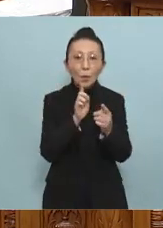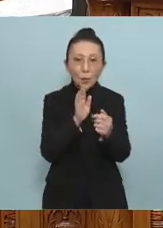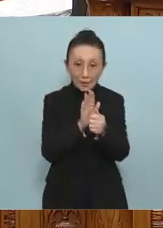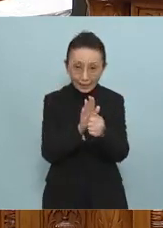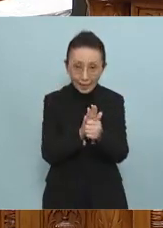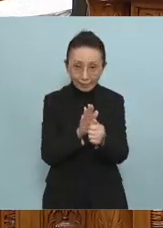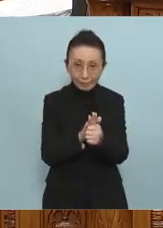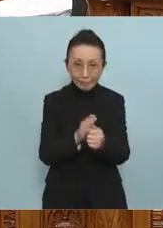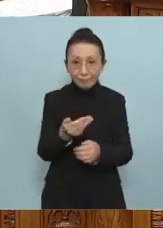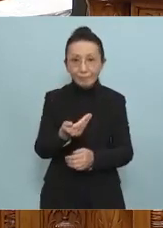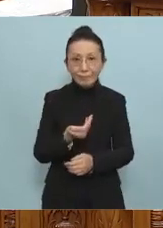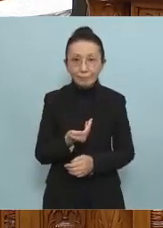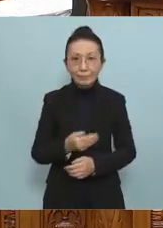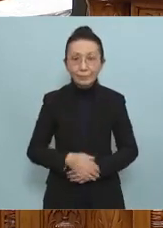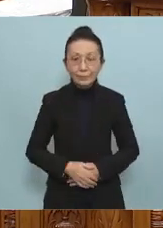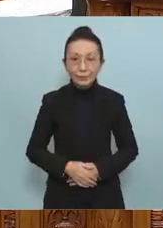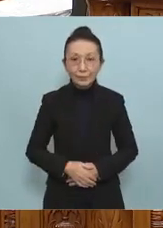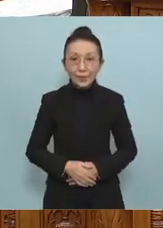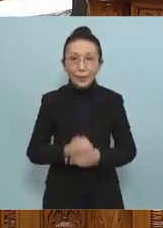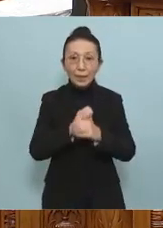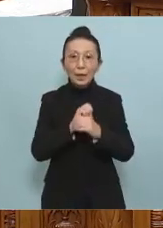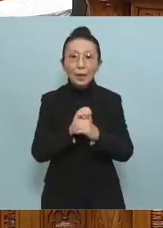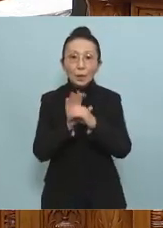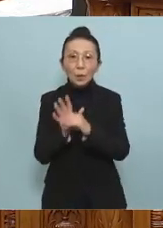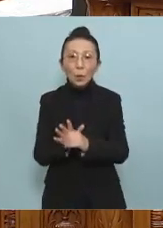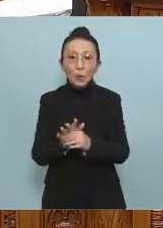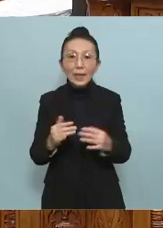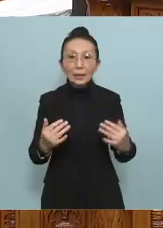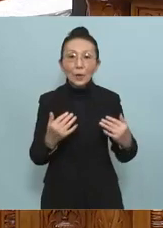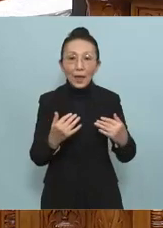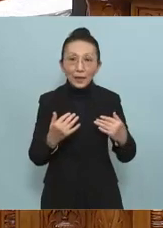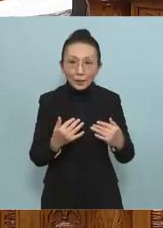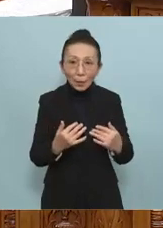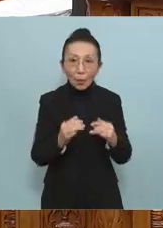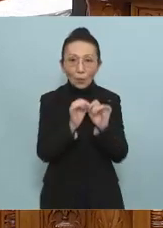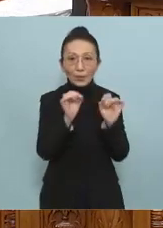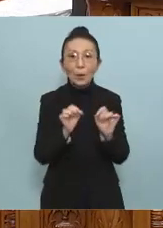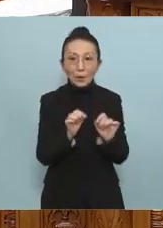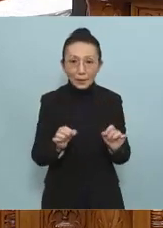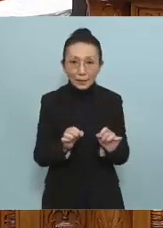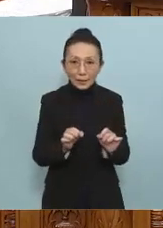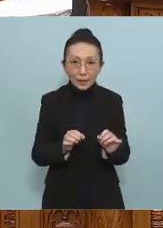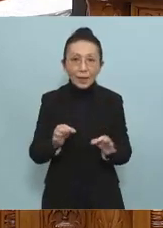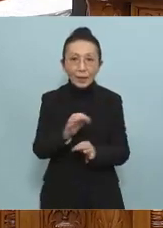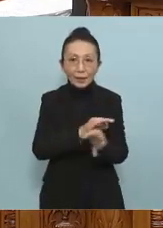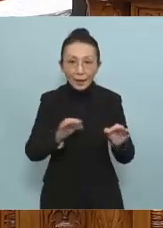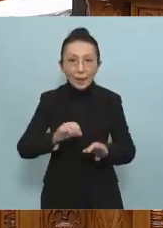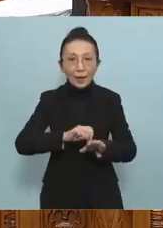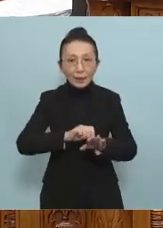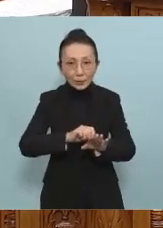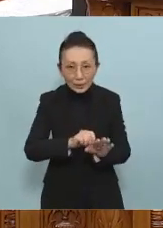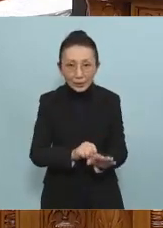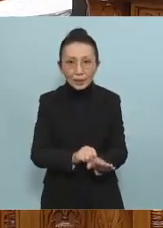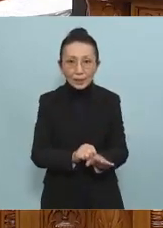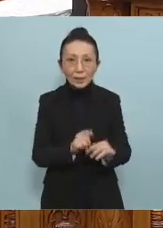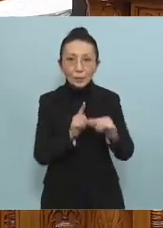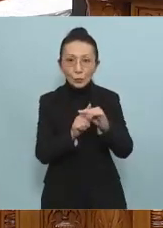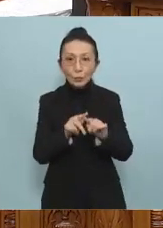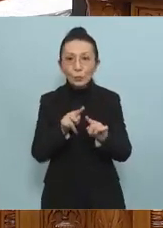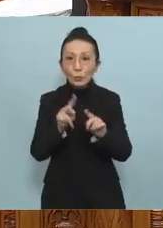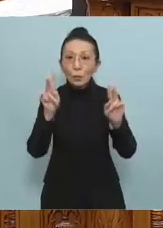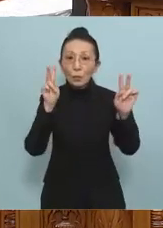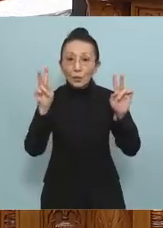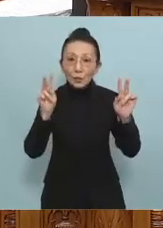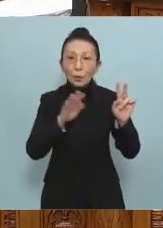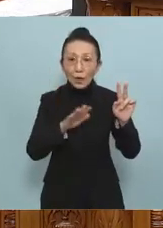ました。これまで新型コロナの影響により、厳しい状況に直面する中小企業等の